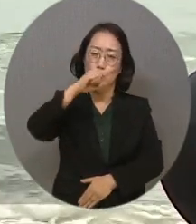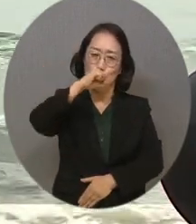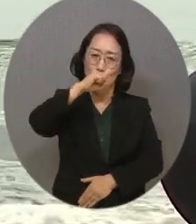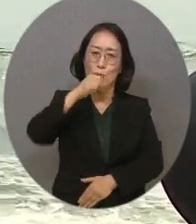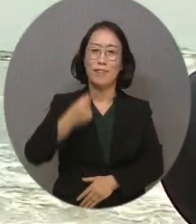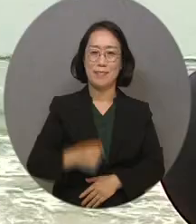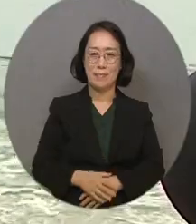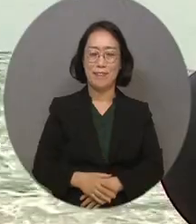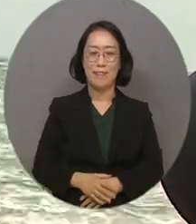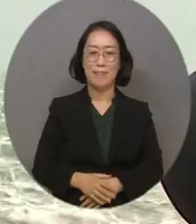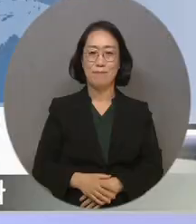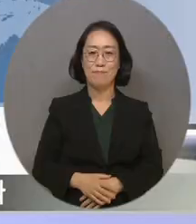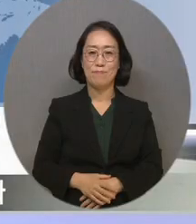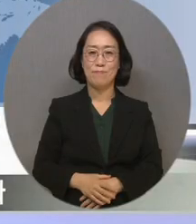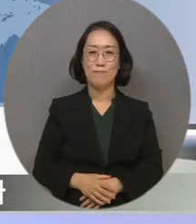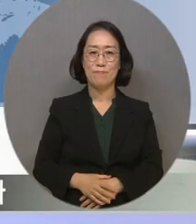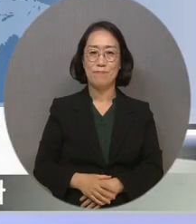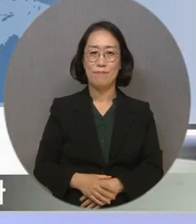해주었으면 좋겠습니다.